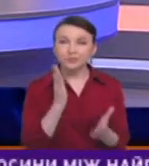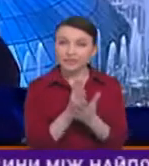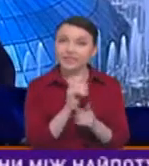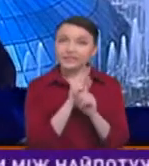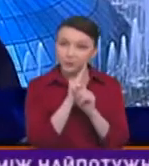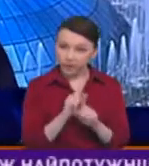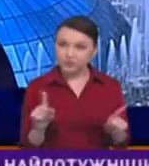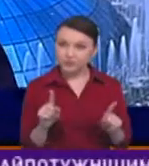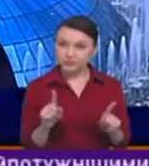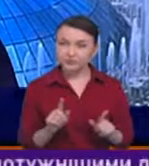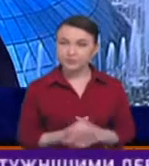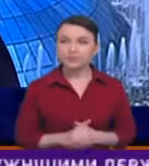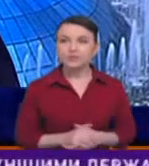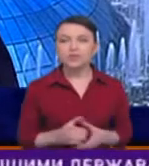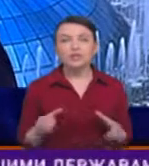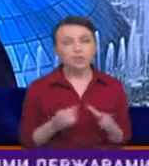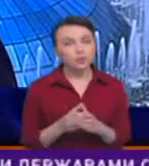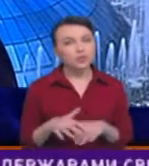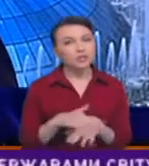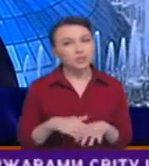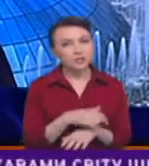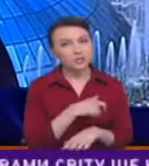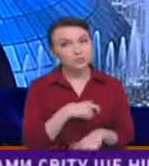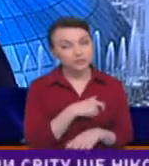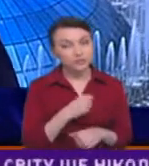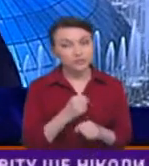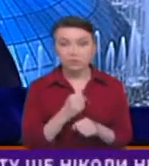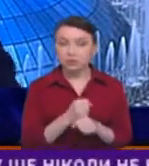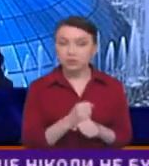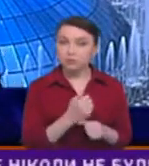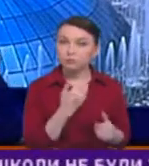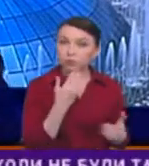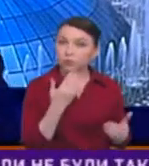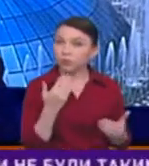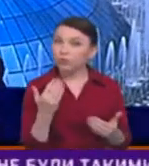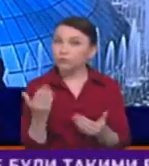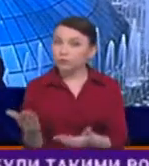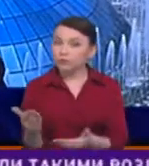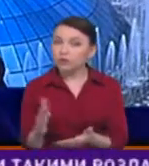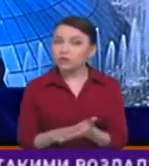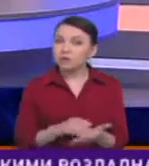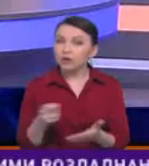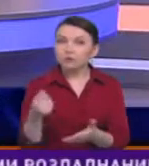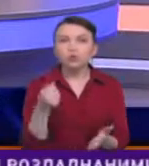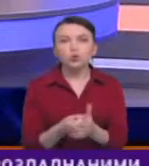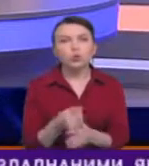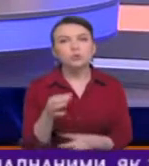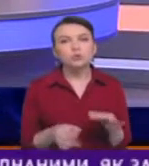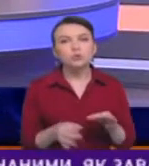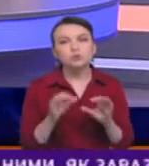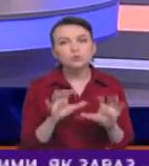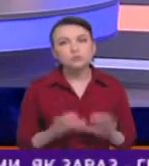нюанс. Група народних депутатів, значить, зробила позов і подала його до Конституційного суду. Ще не